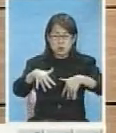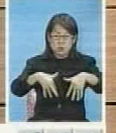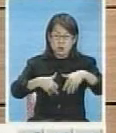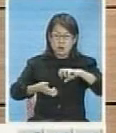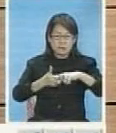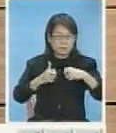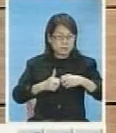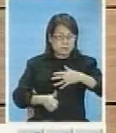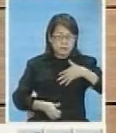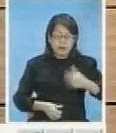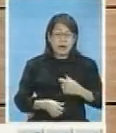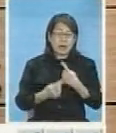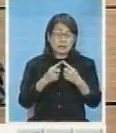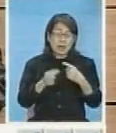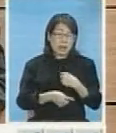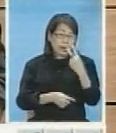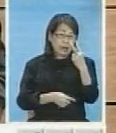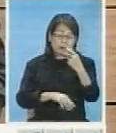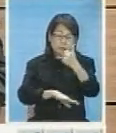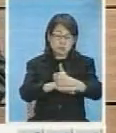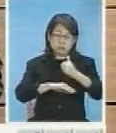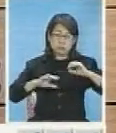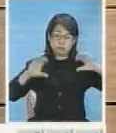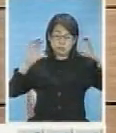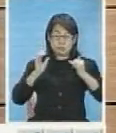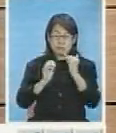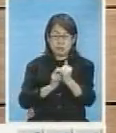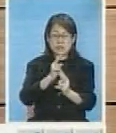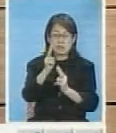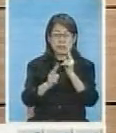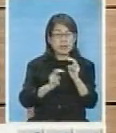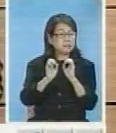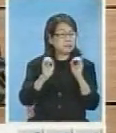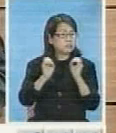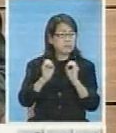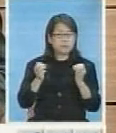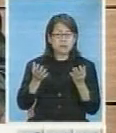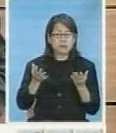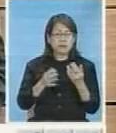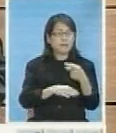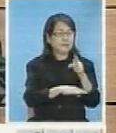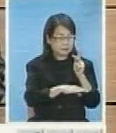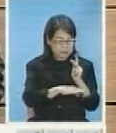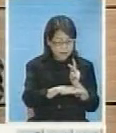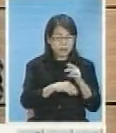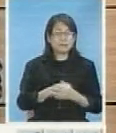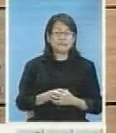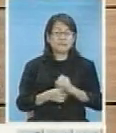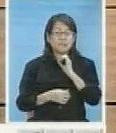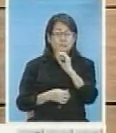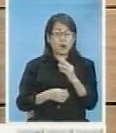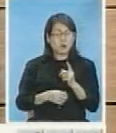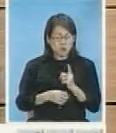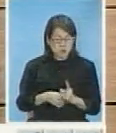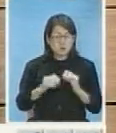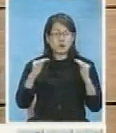มไม่เห็นผู้นำของรัฐบาลได้ลงไปเยี่ยมเยียนพี่น้องประชาชนท่านประธานครับหลักธรรมาภิบาลตรงนี้ผมอย